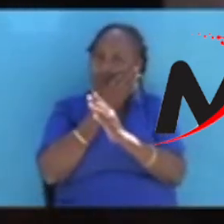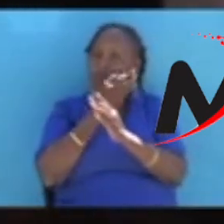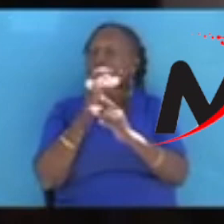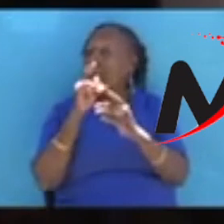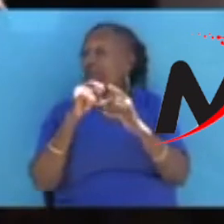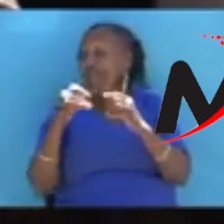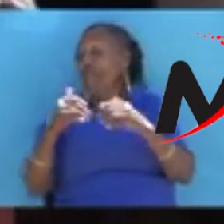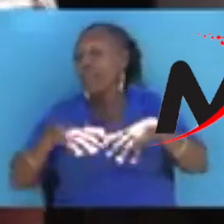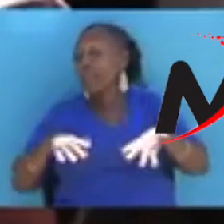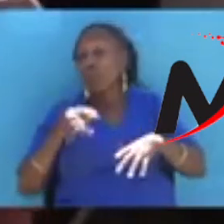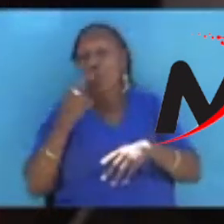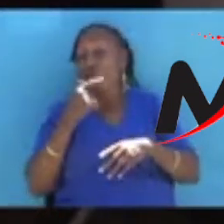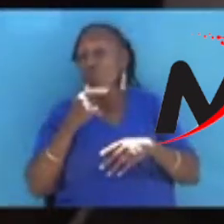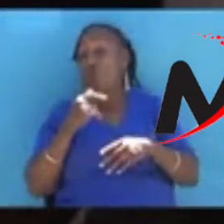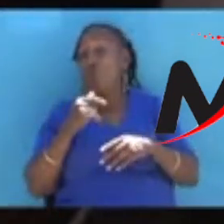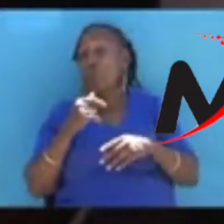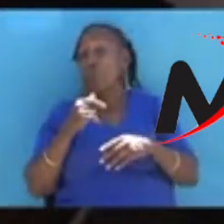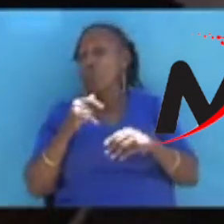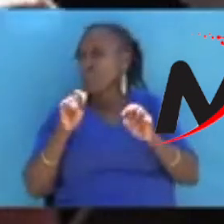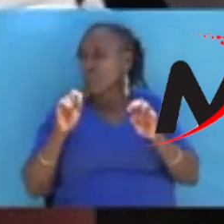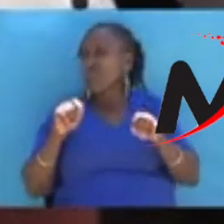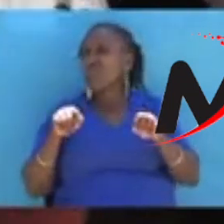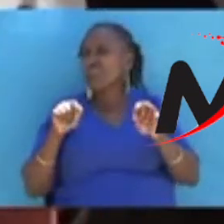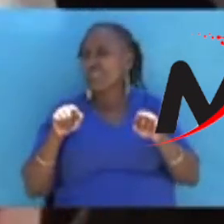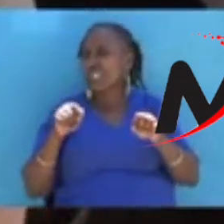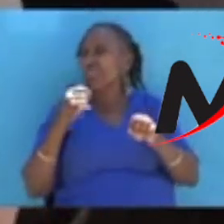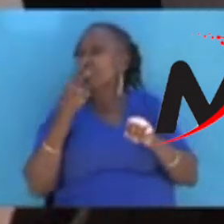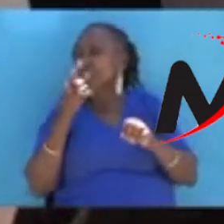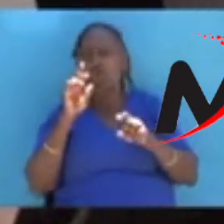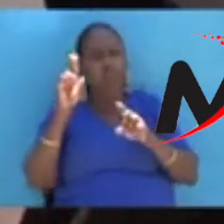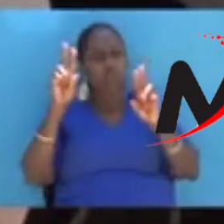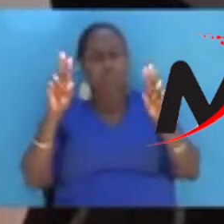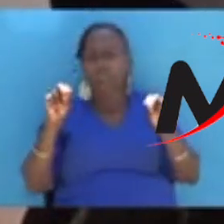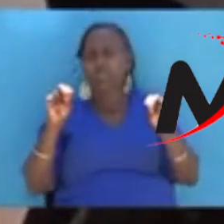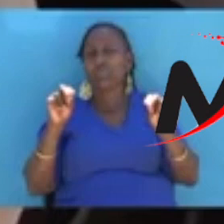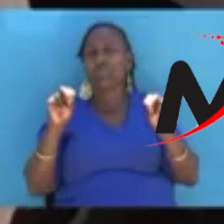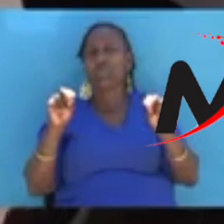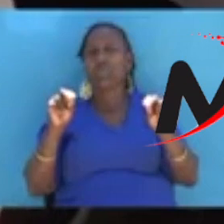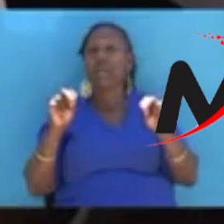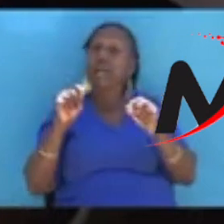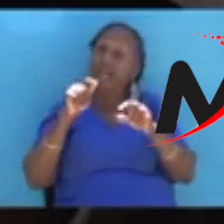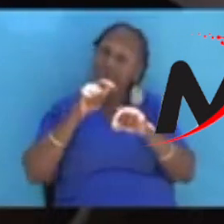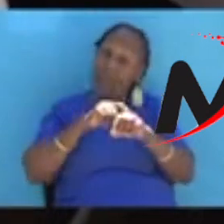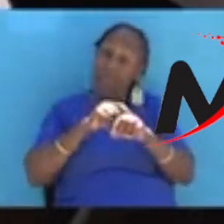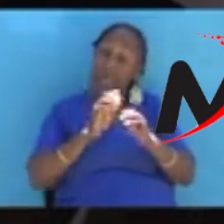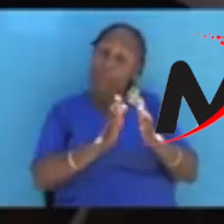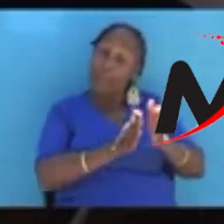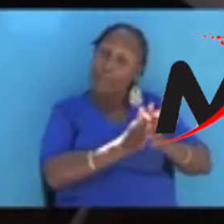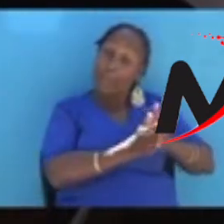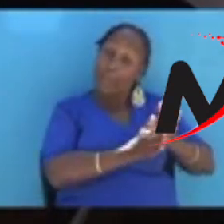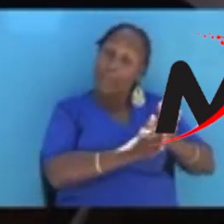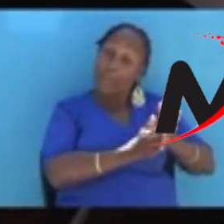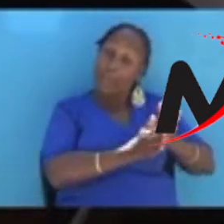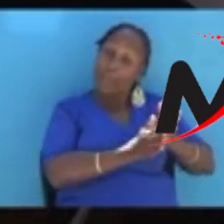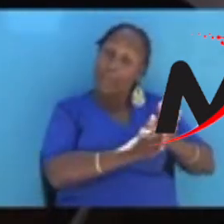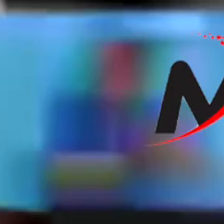ambao maybe hawakukuambia. Siku ile walikuwa wamepanga hizo pesa kufanya airport ya